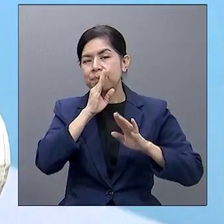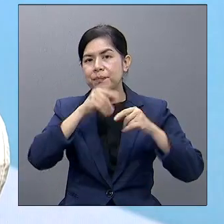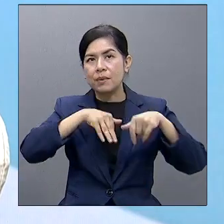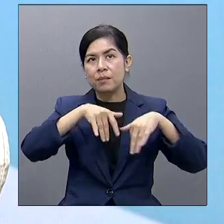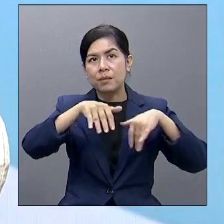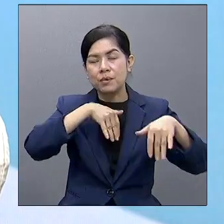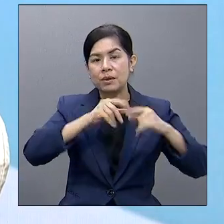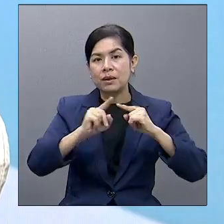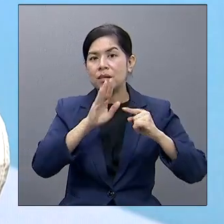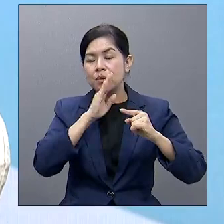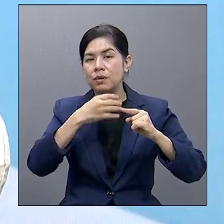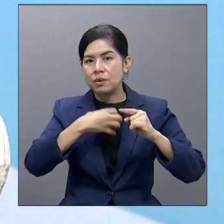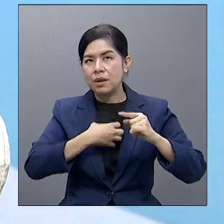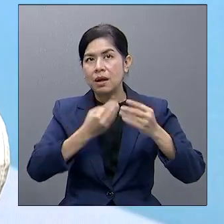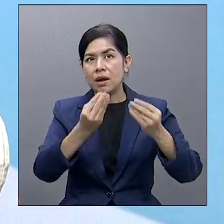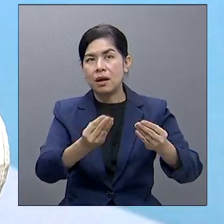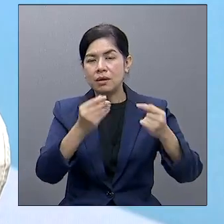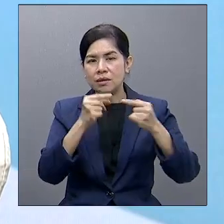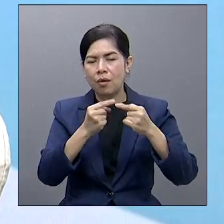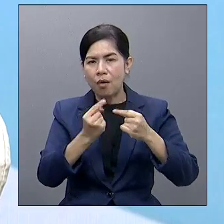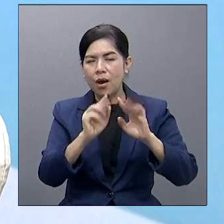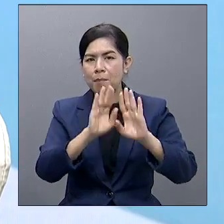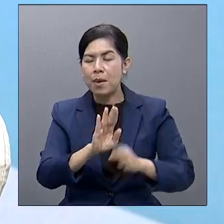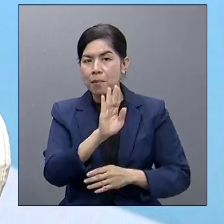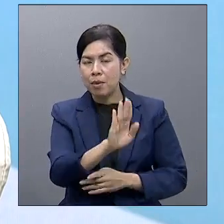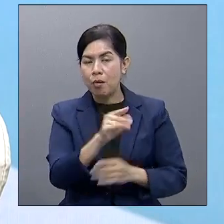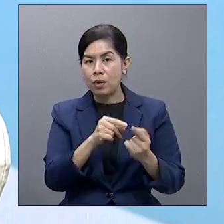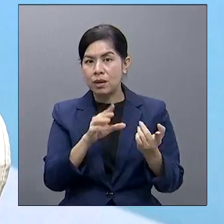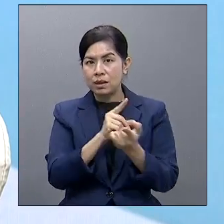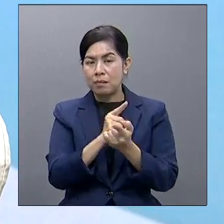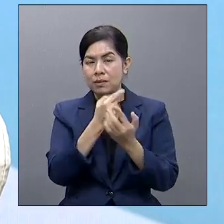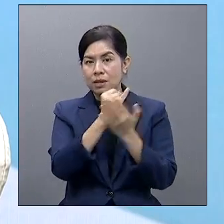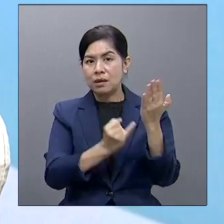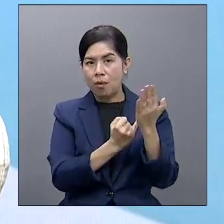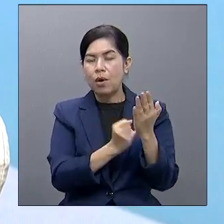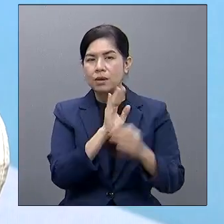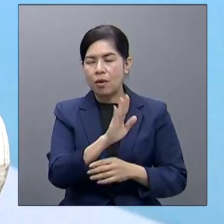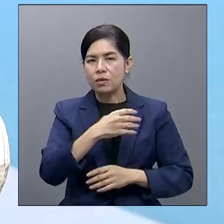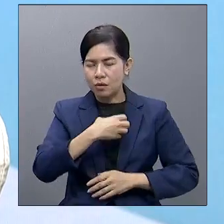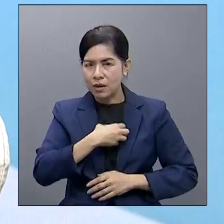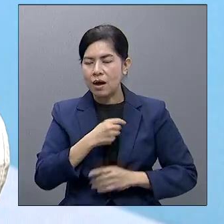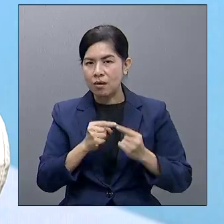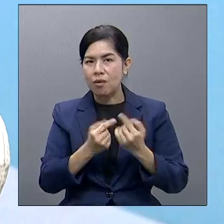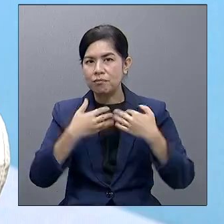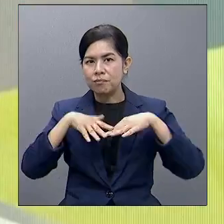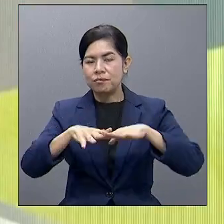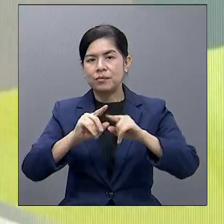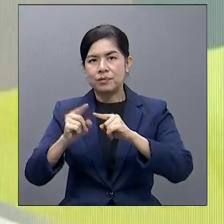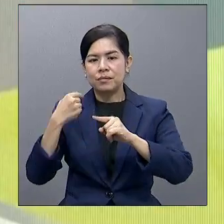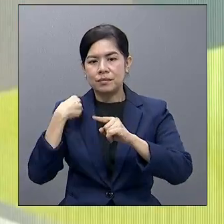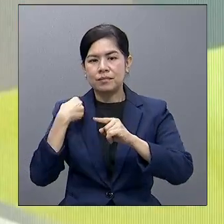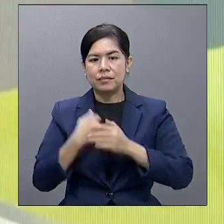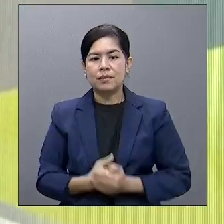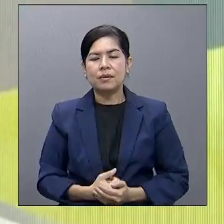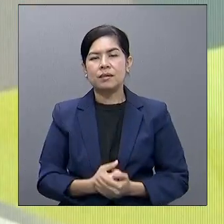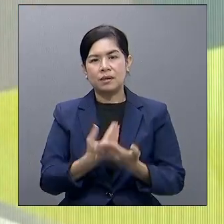โอ้ยอยากจะให้ผ้าชุมชนตัวเองเนี่ยได้มาอยู่ในรายการค่ะอ่ะตรงนี้เรายินดีเป็นหนึ่งส่วนในเรื่องของการเผยแพร่นะคะคือส่งมาเดี๋ยวเราส่ง